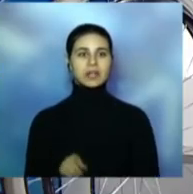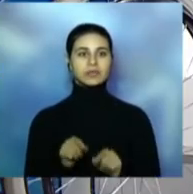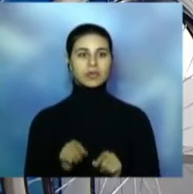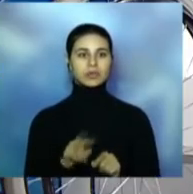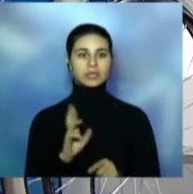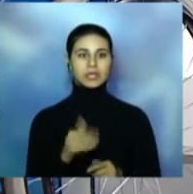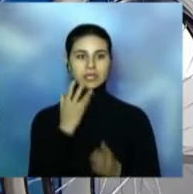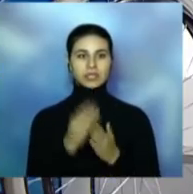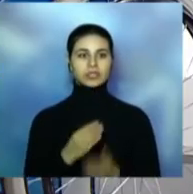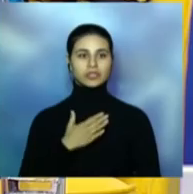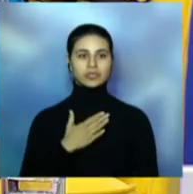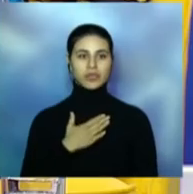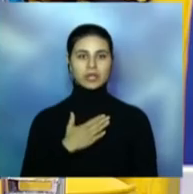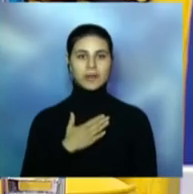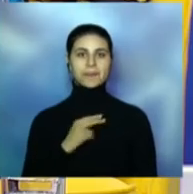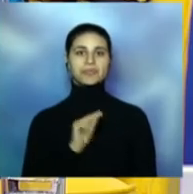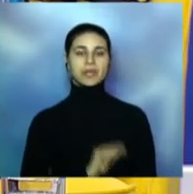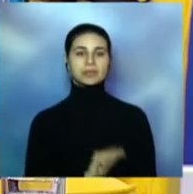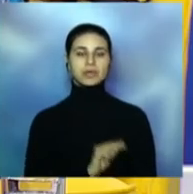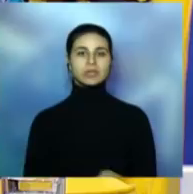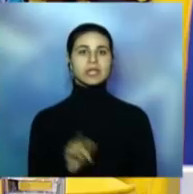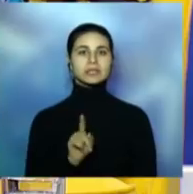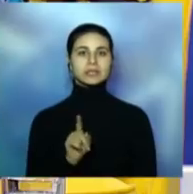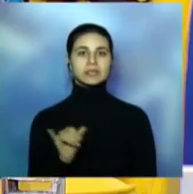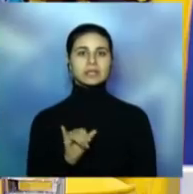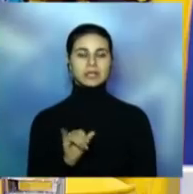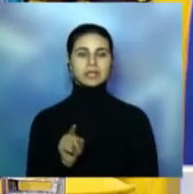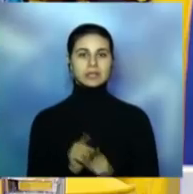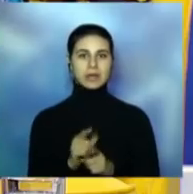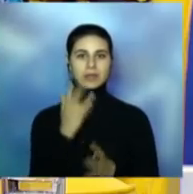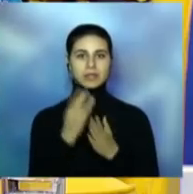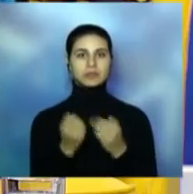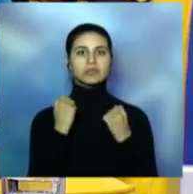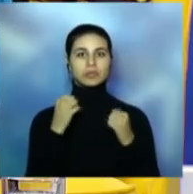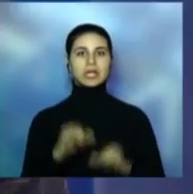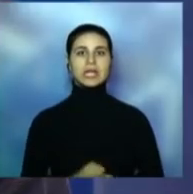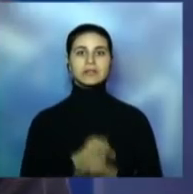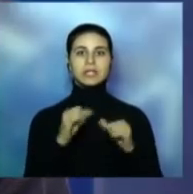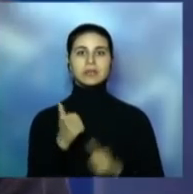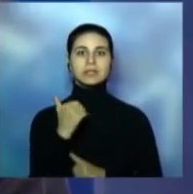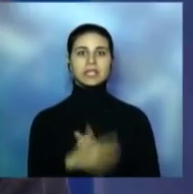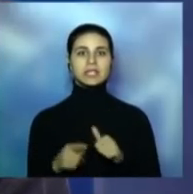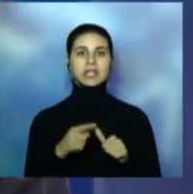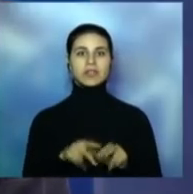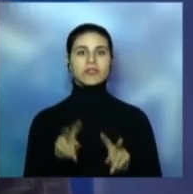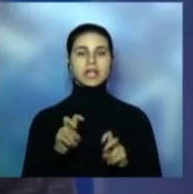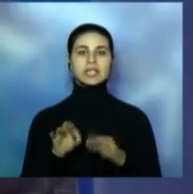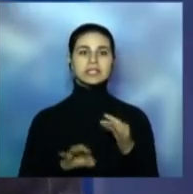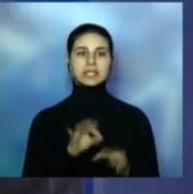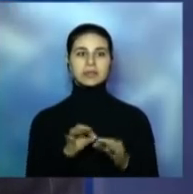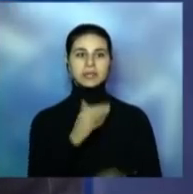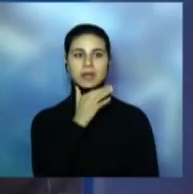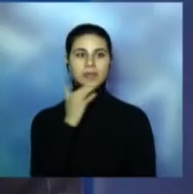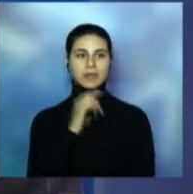და ჩვენი სამსახურიდან, რასაც პარასპორტის პარასპორტის განვითარების ცენტრი ქვია, ზედმეტად